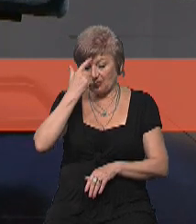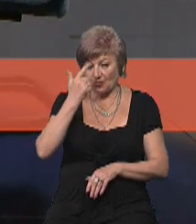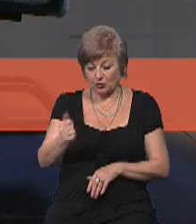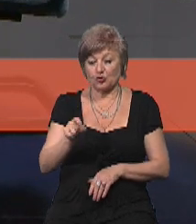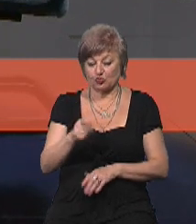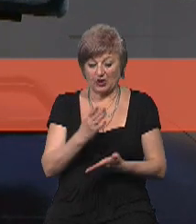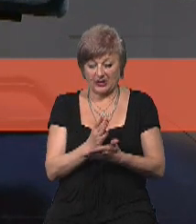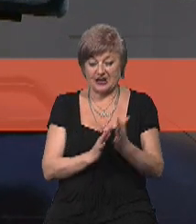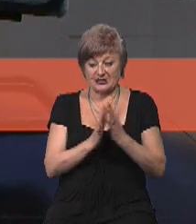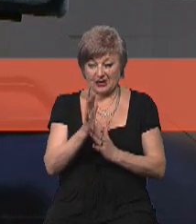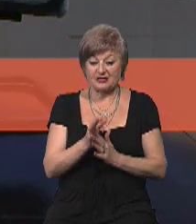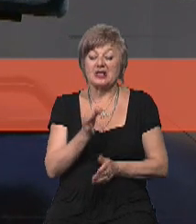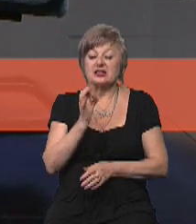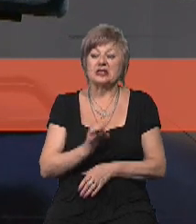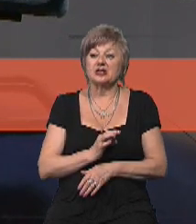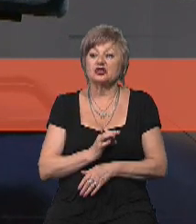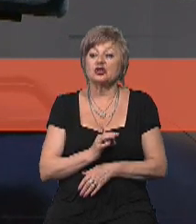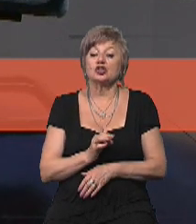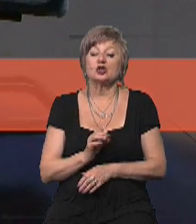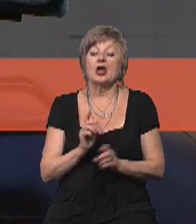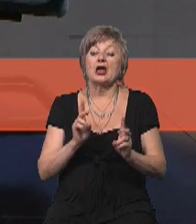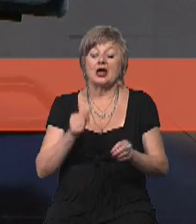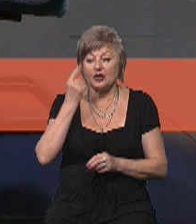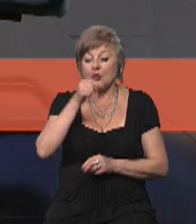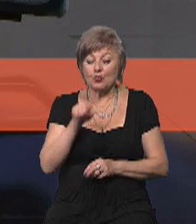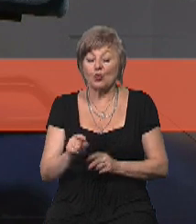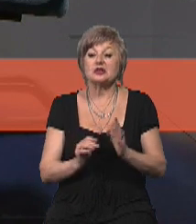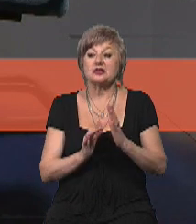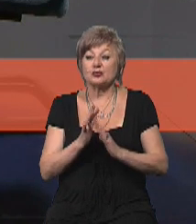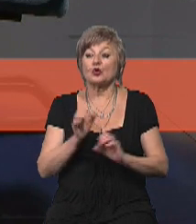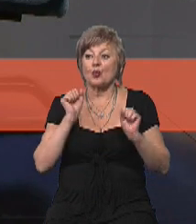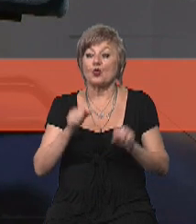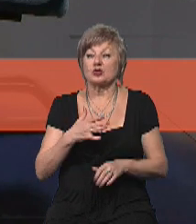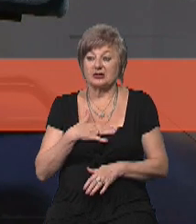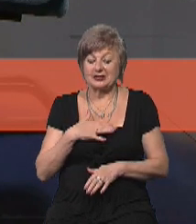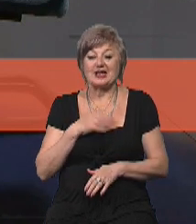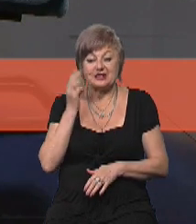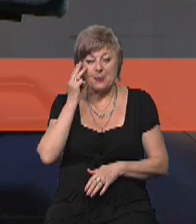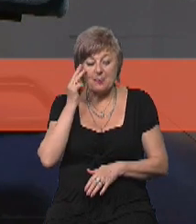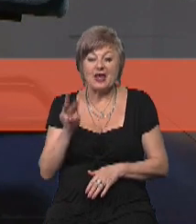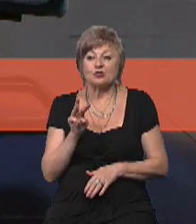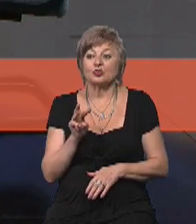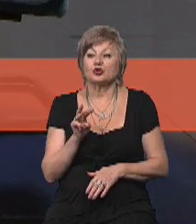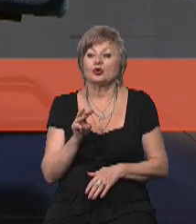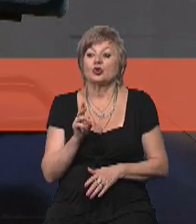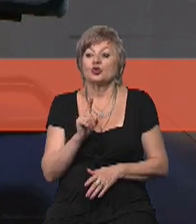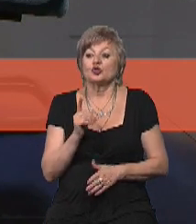там амброзія є. От скажіть, будь ласка, яким чином ту амброзію можна нашими методами, які маються